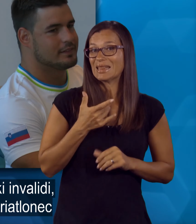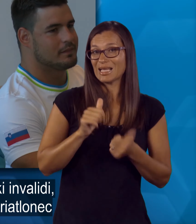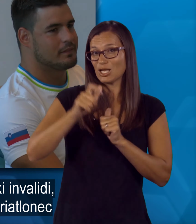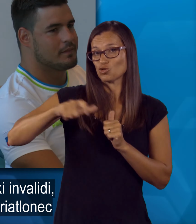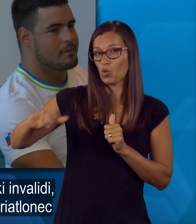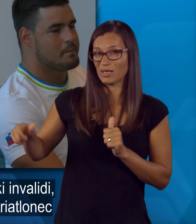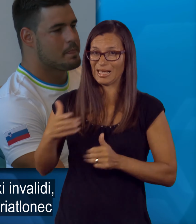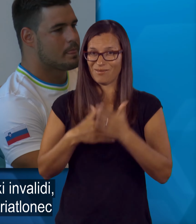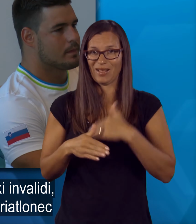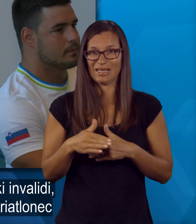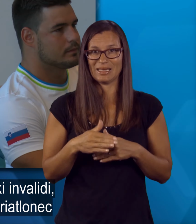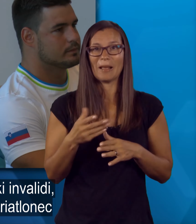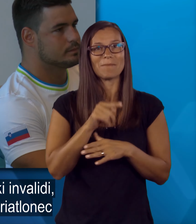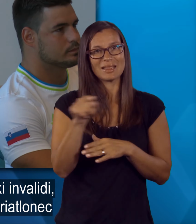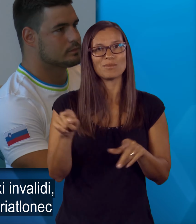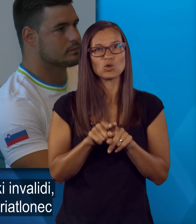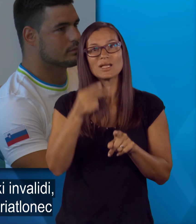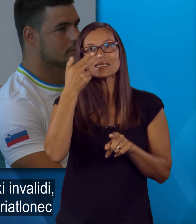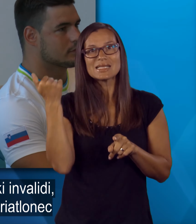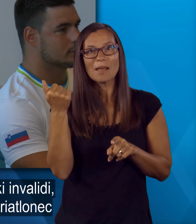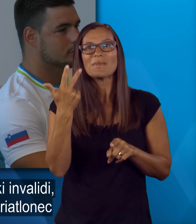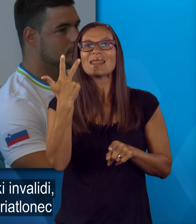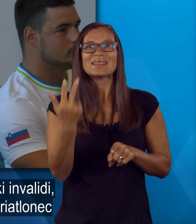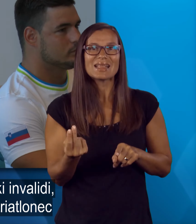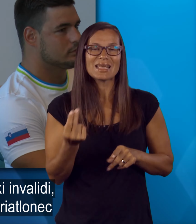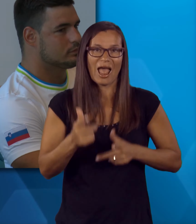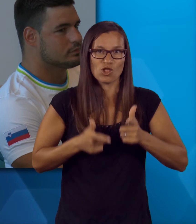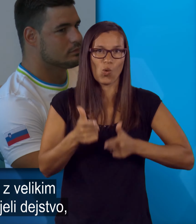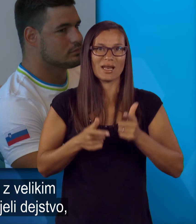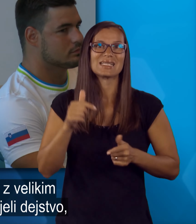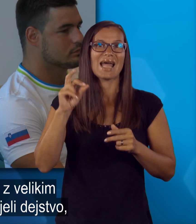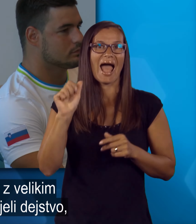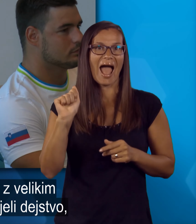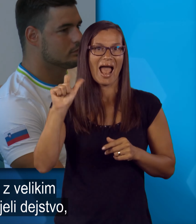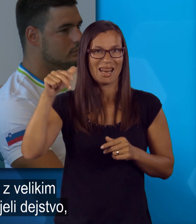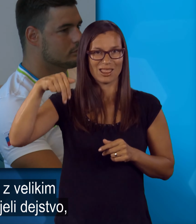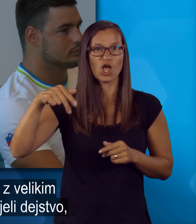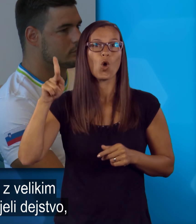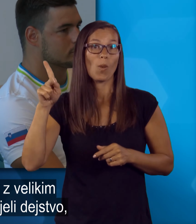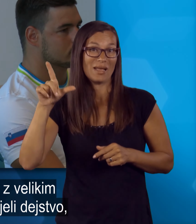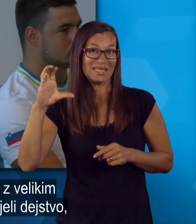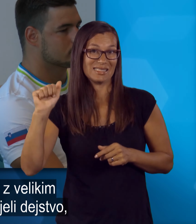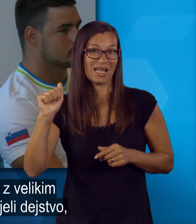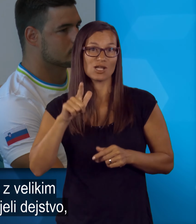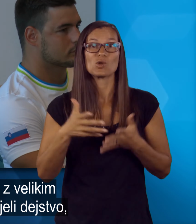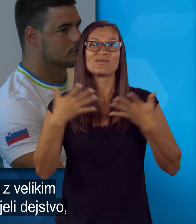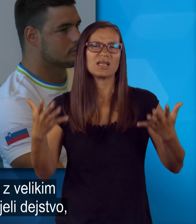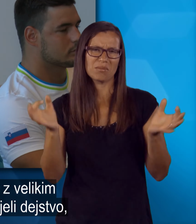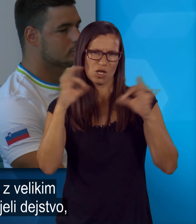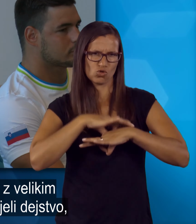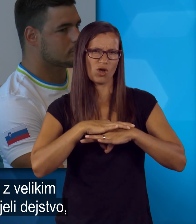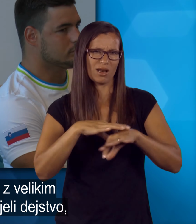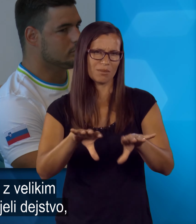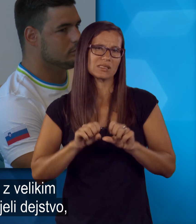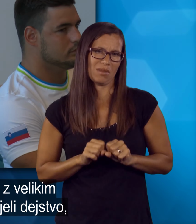Nekateri športniki invalidi, med njimi slepi triatlonec Alen Kobilica, so z velikim razočaranjem sprejeli